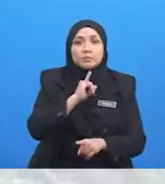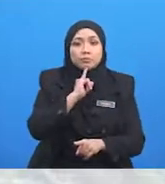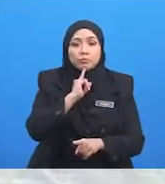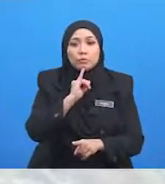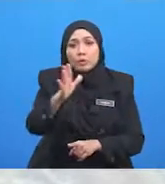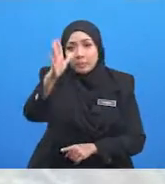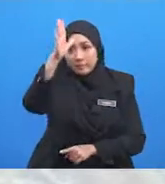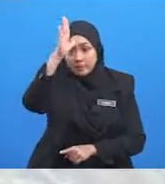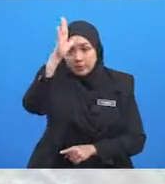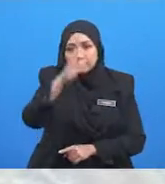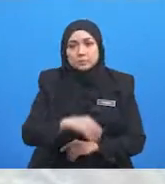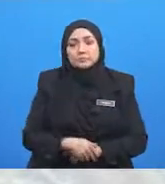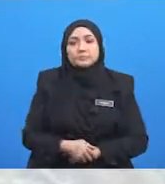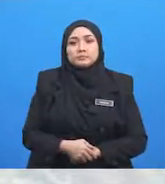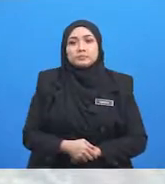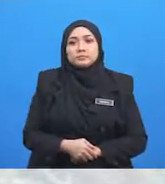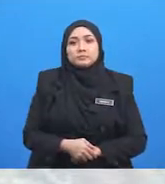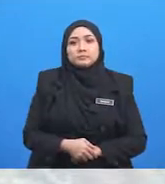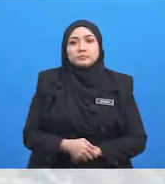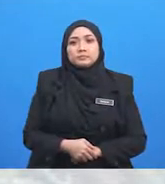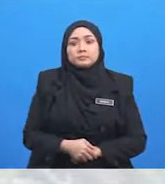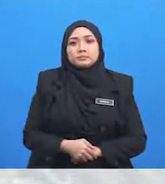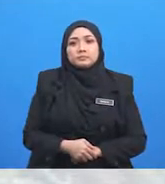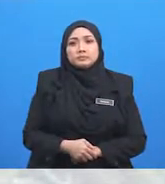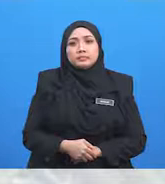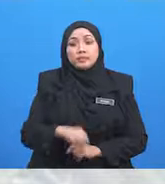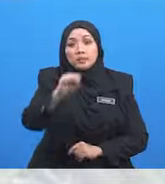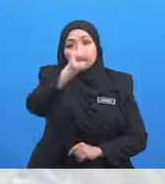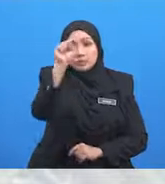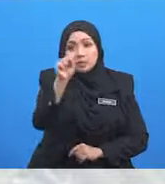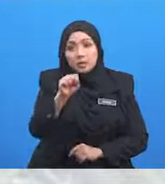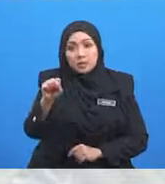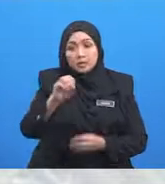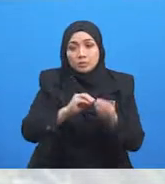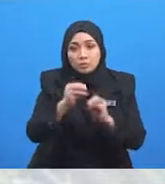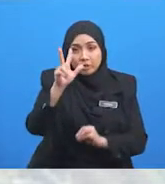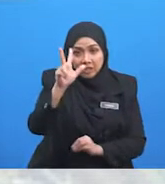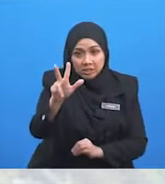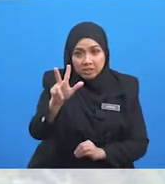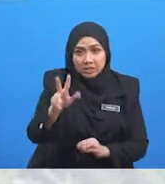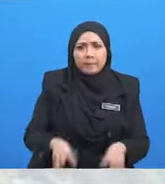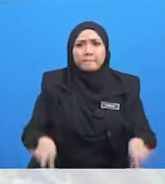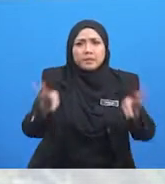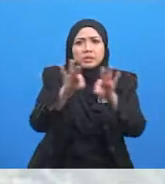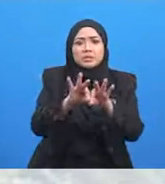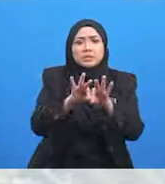ibunya. Seterusnya, persoalan ketiga ialah pentingnya peranan